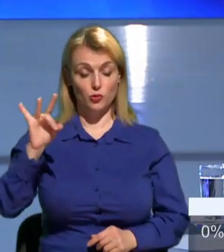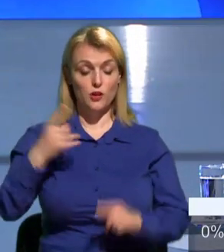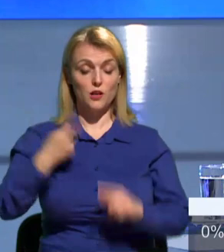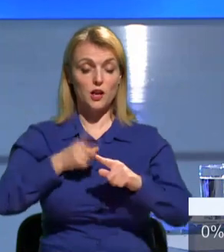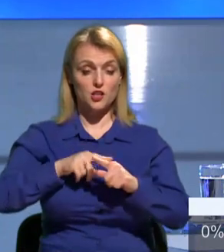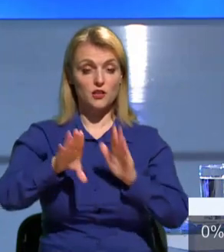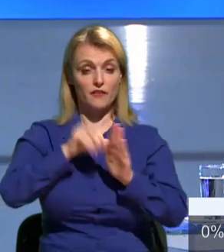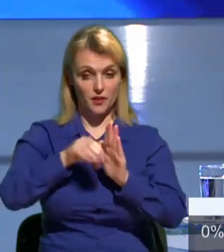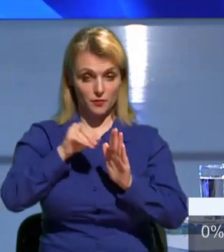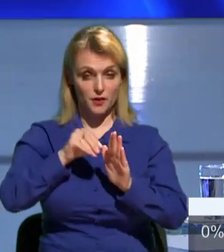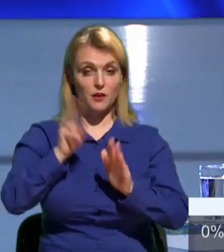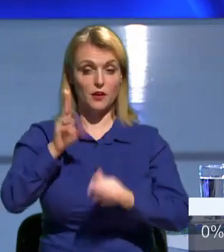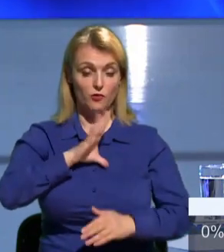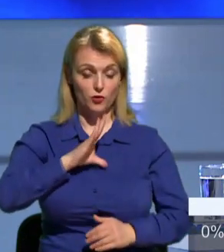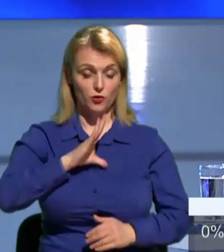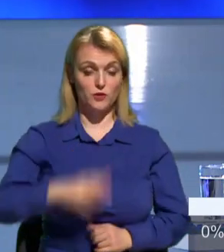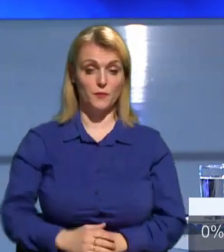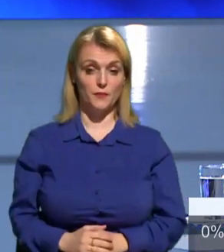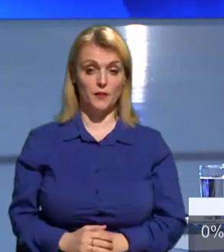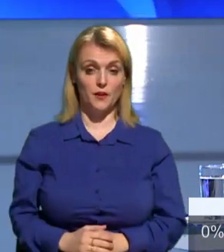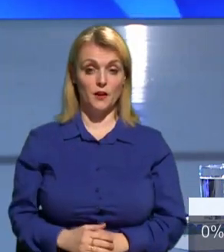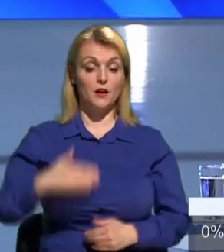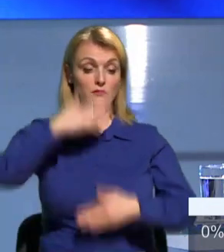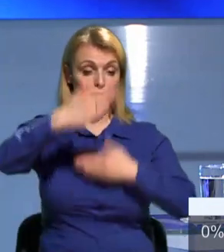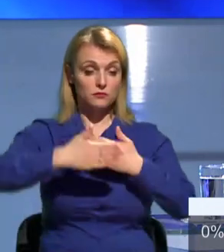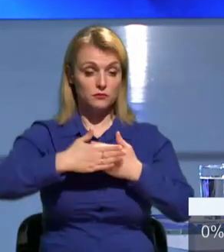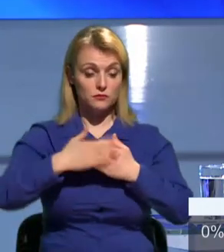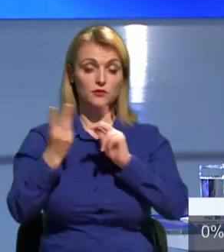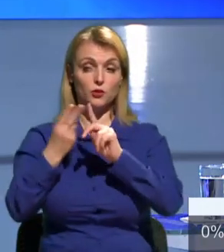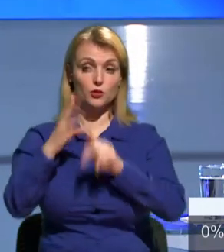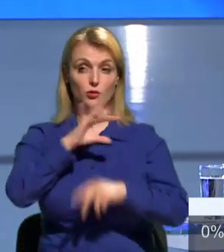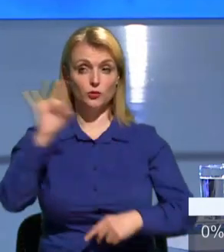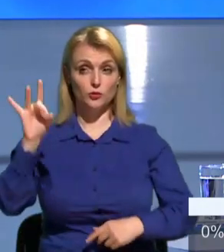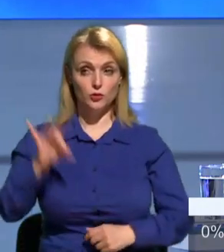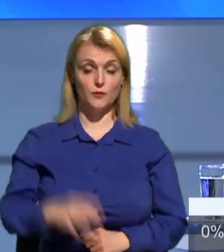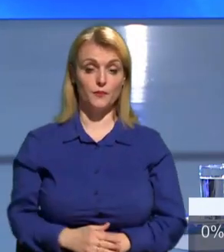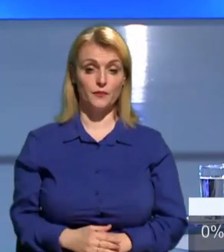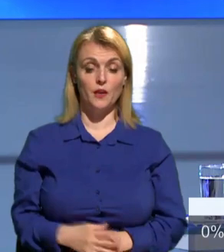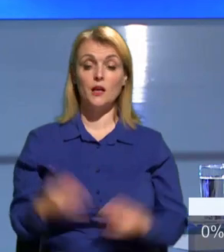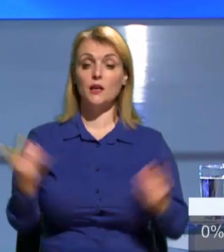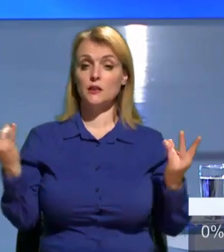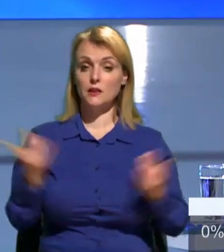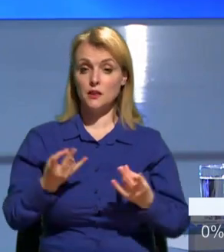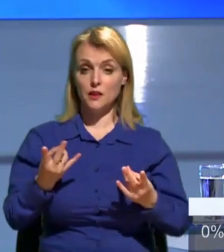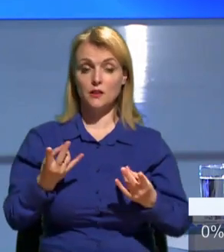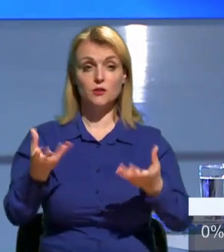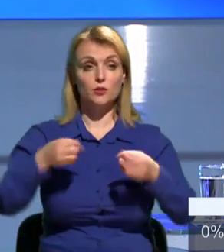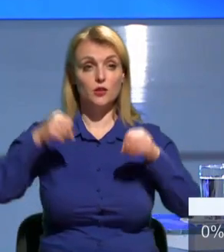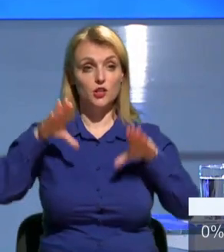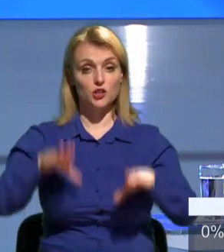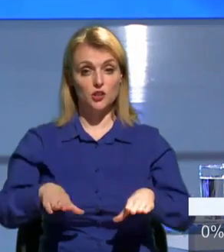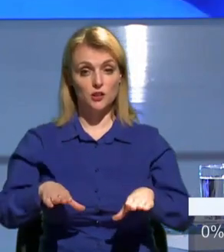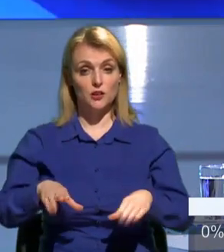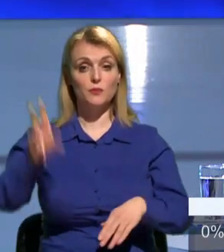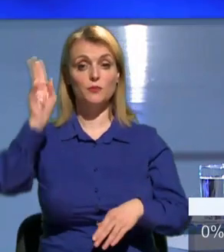scrutin electoral. Suntem în preajma turului 2 și trebuie să luăm